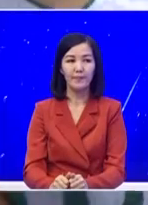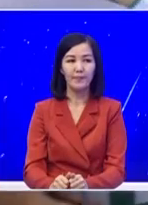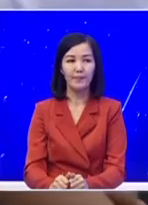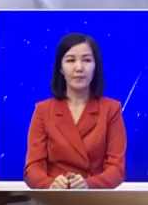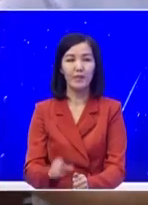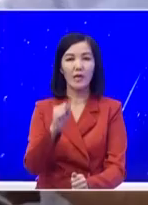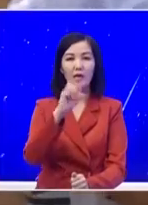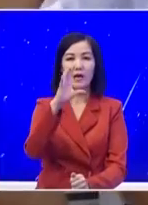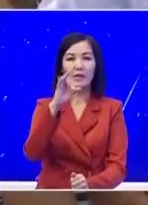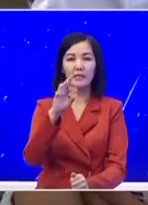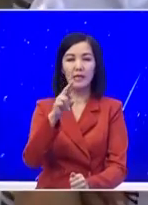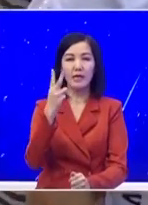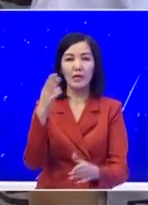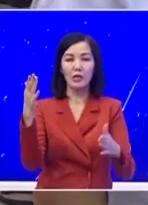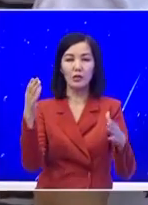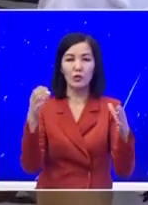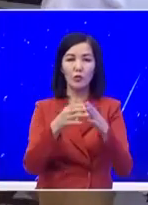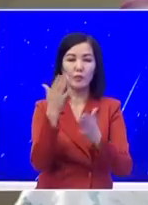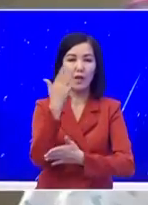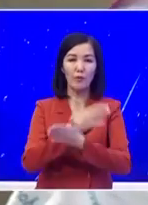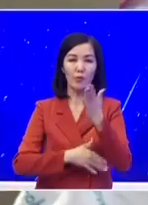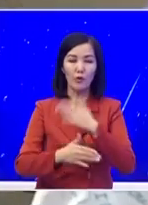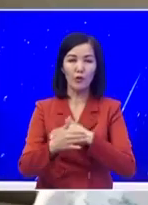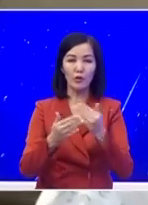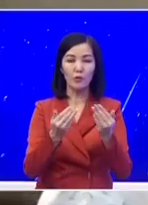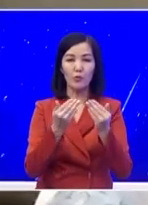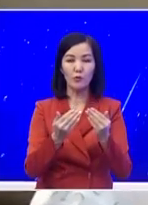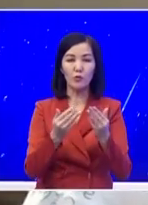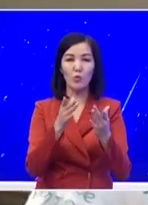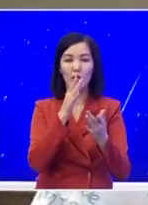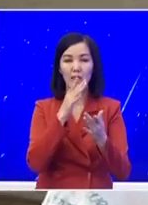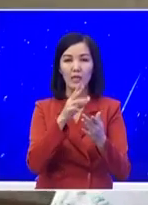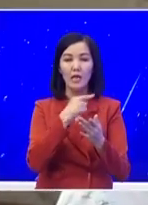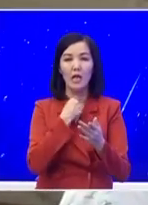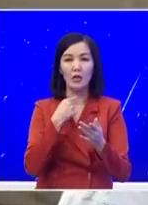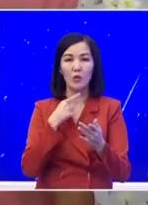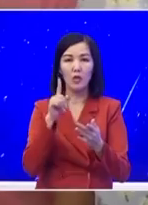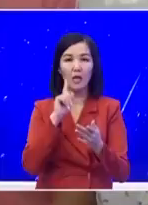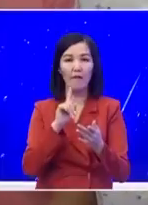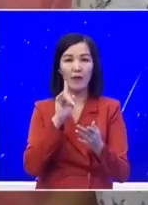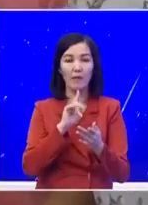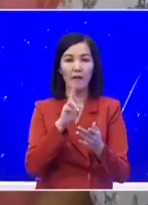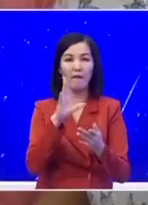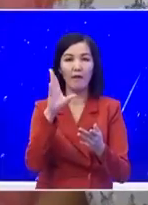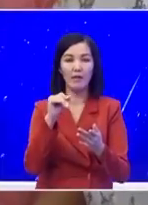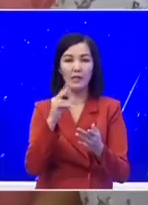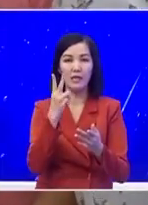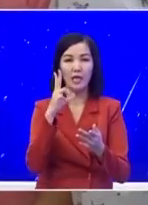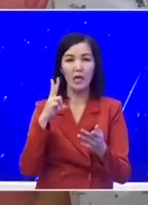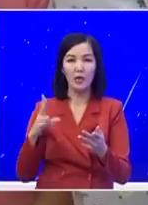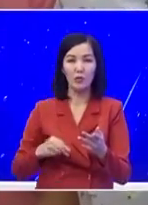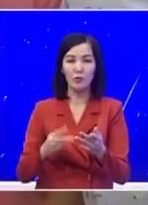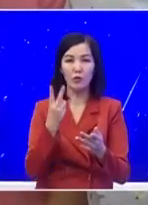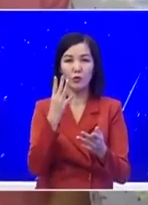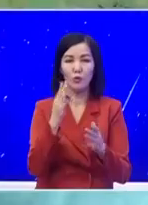Әсия Гимадиева 2-ші топтағы мүгедек. Осы уақытқа дейін Талдықорғанда пәтер жалдап тұрып келген. Қолында 2 қызы,